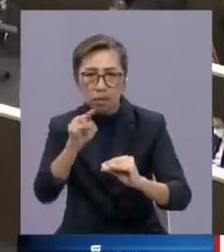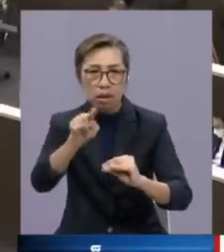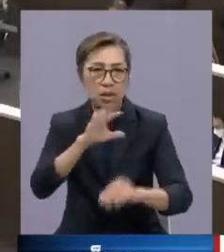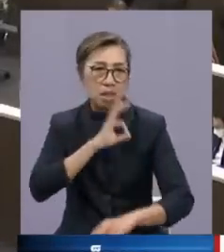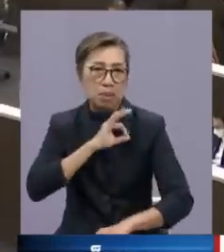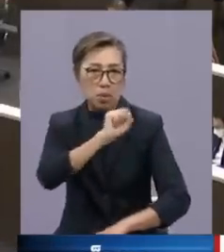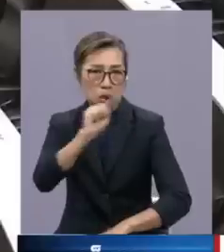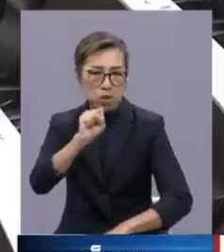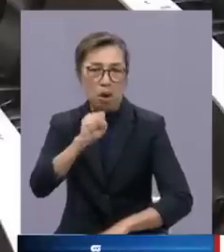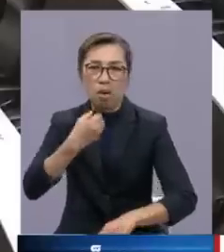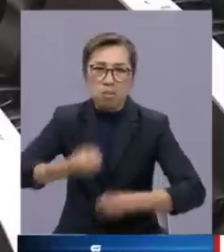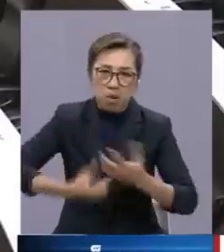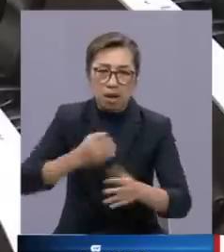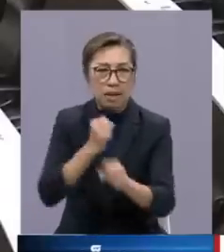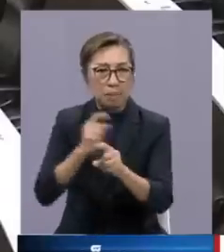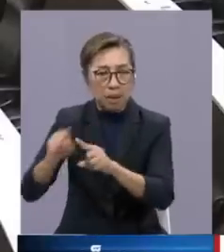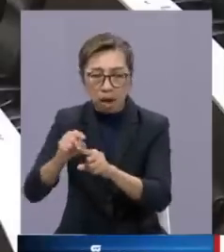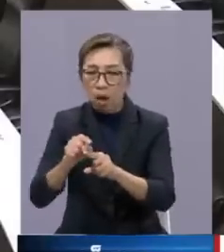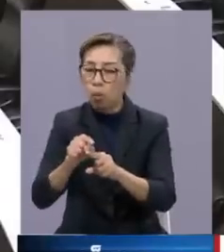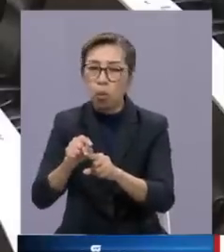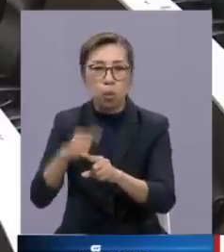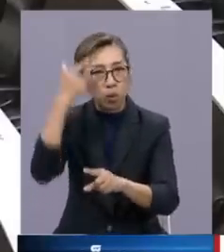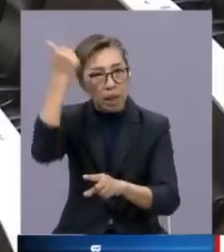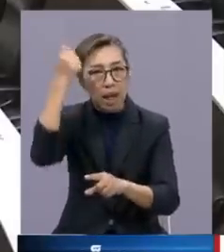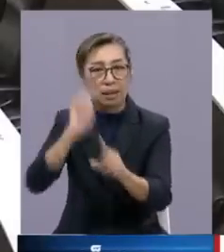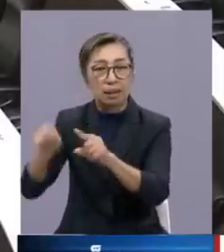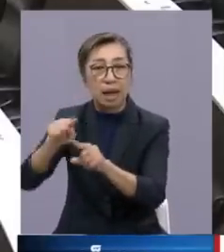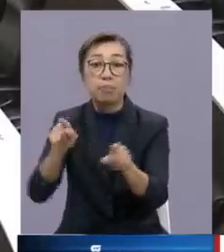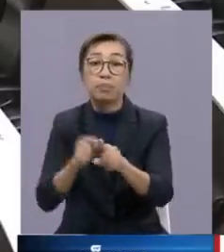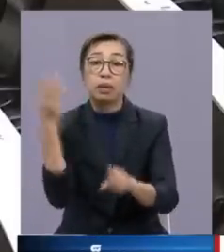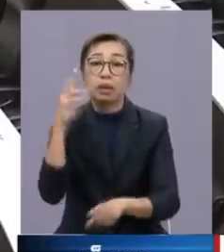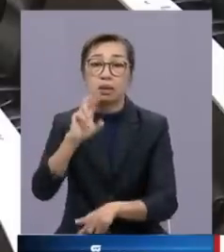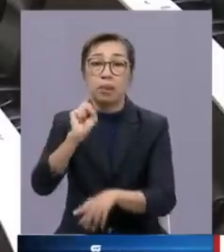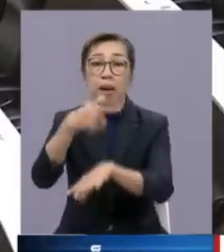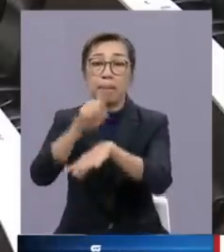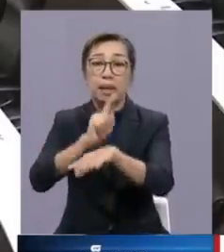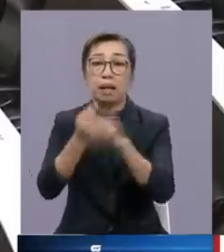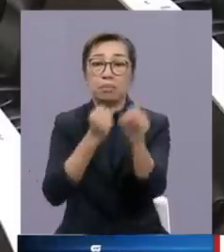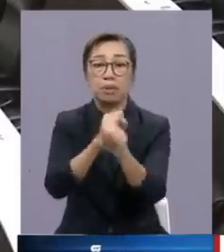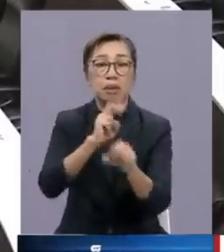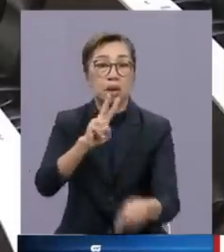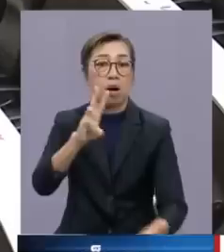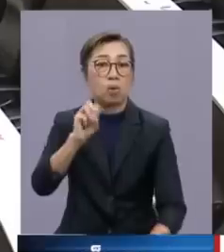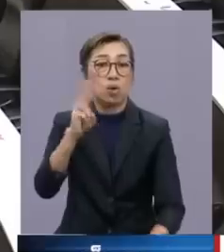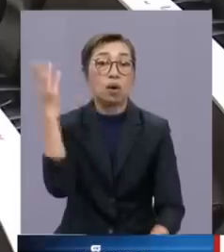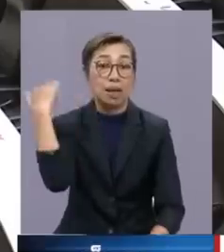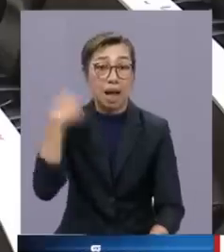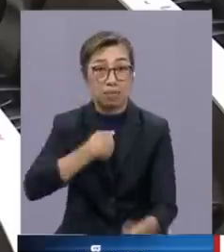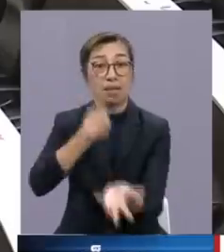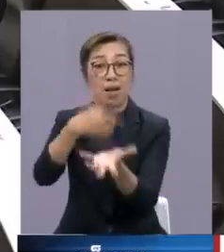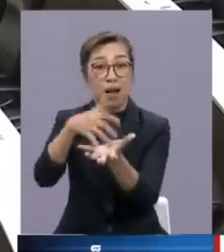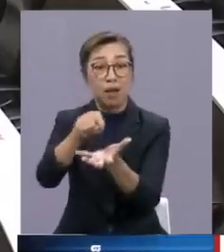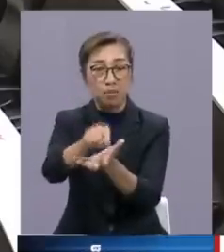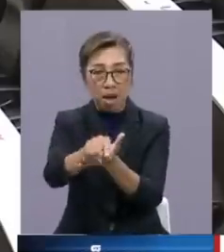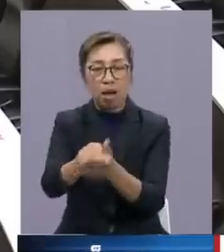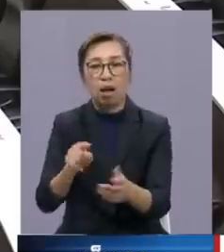าชิกเอาออกมากันหมดยกตัวอย่างที่ใกล้เคียงกันก็คือการเลือกประธานสภาในปี62นี่แหละเมื่อวานที่เราเล่าไป